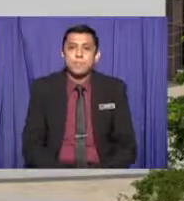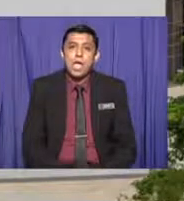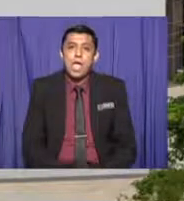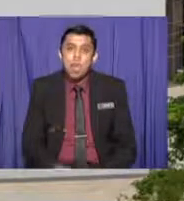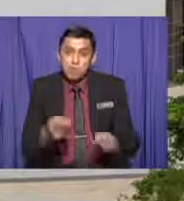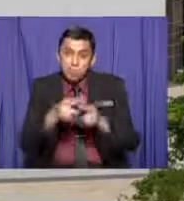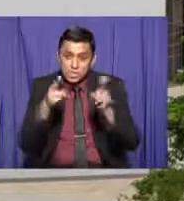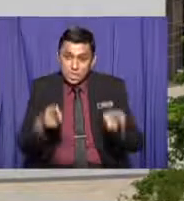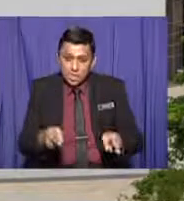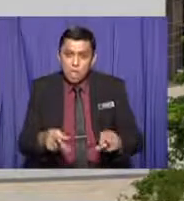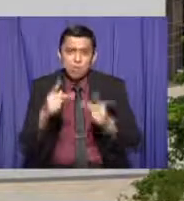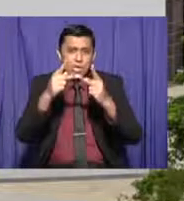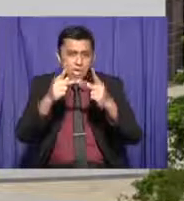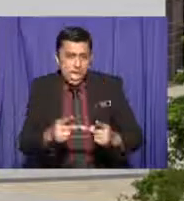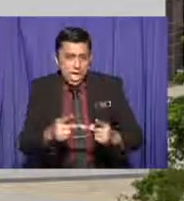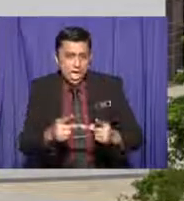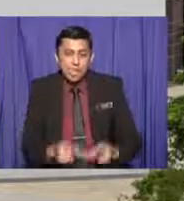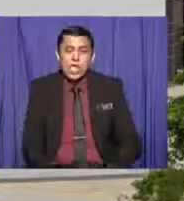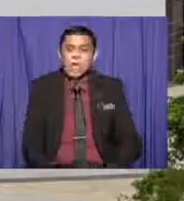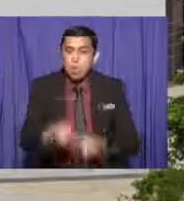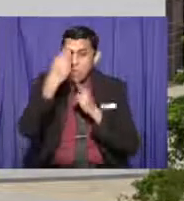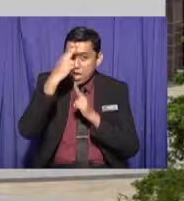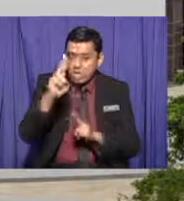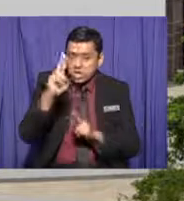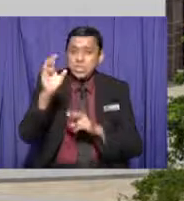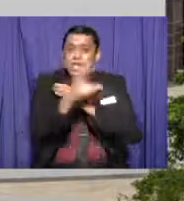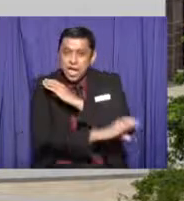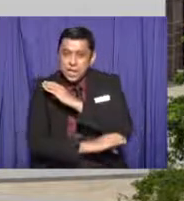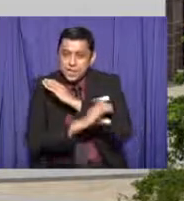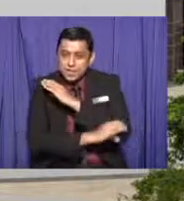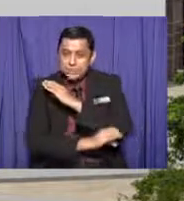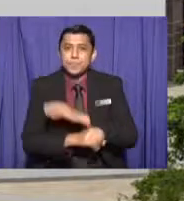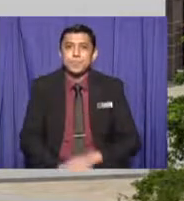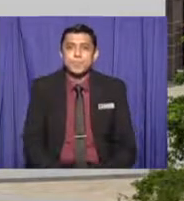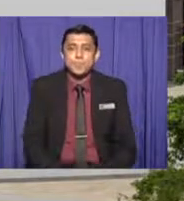cabaran dalam mengekalkan kedaulatan negara,